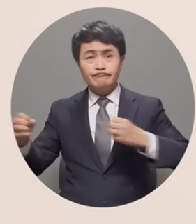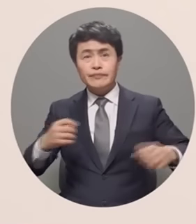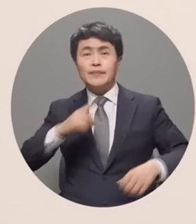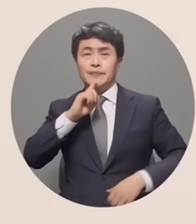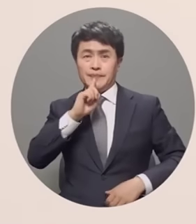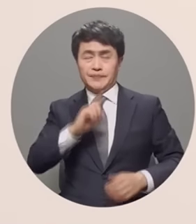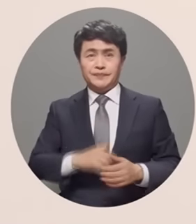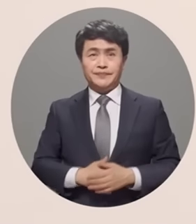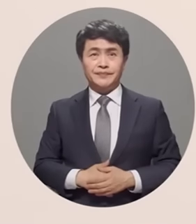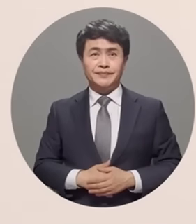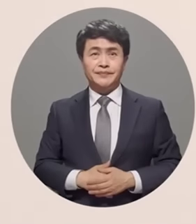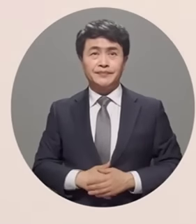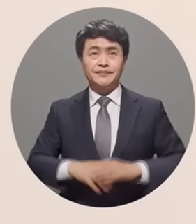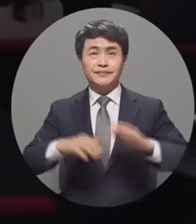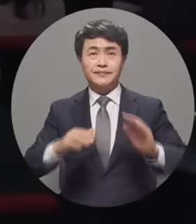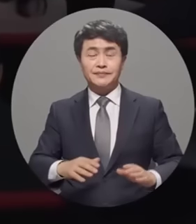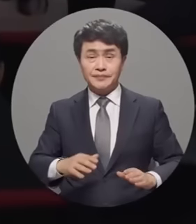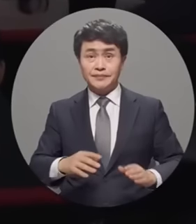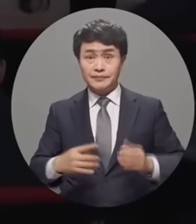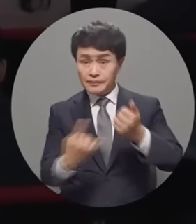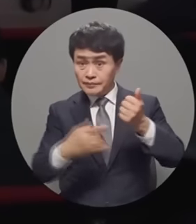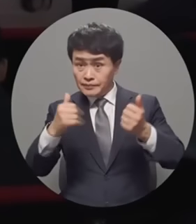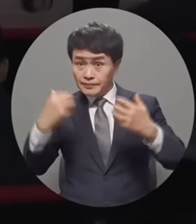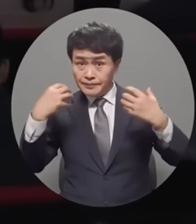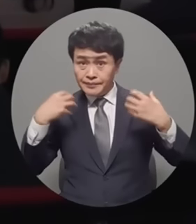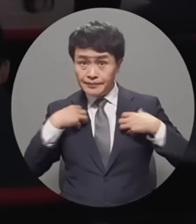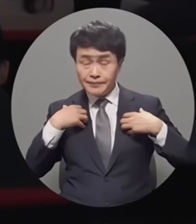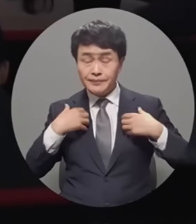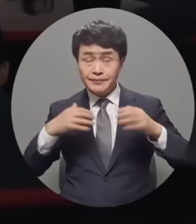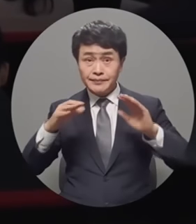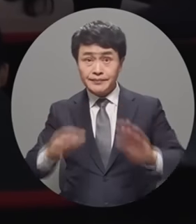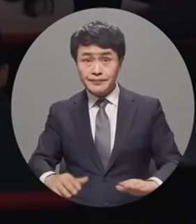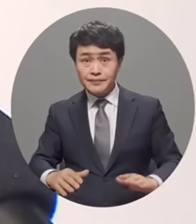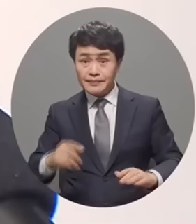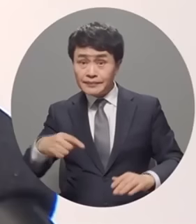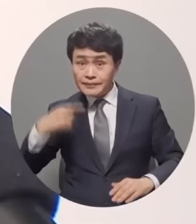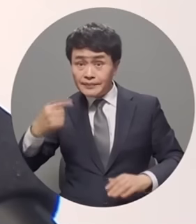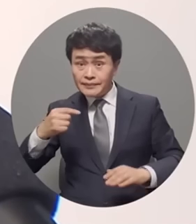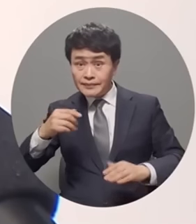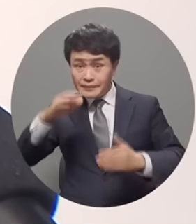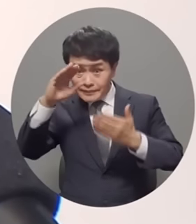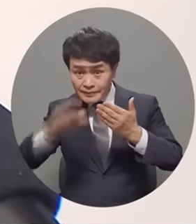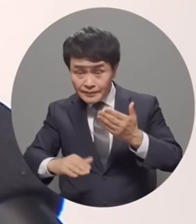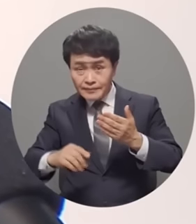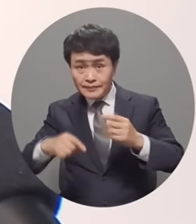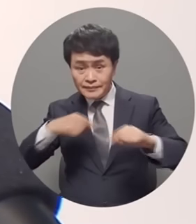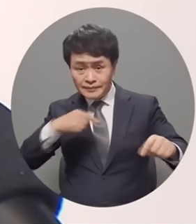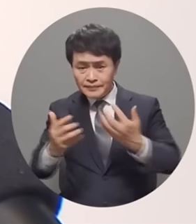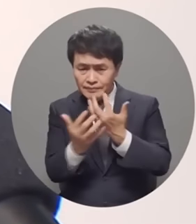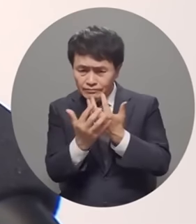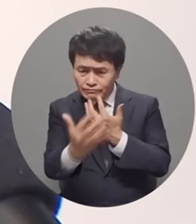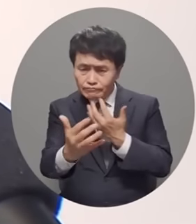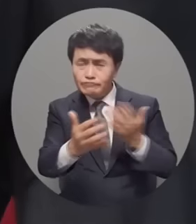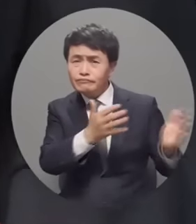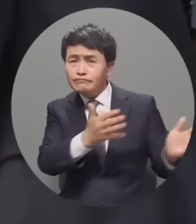했습니다. 비대위의 역할을 이르면 다음 달 말 치러질 전당대회 준비에만 두지 않겠다는